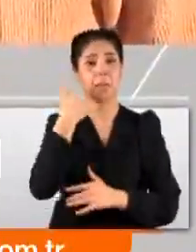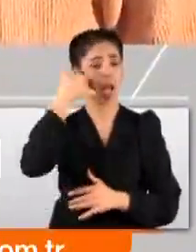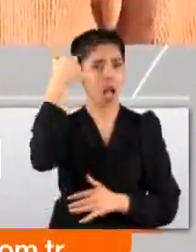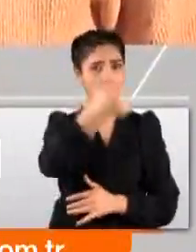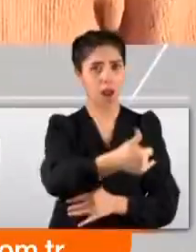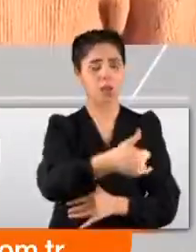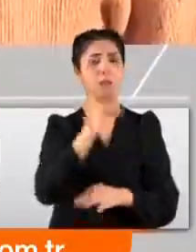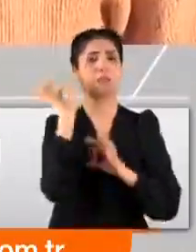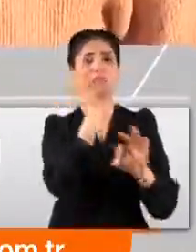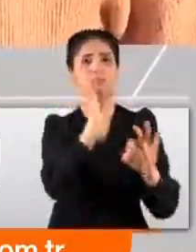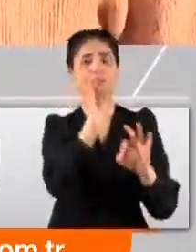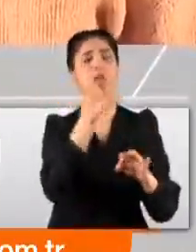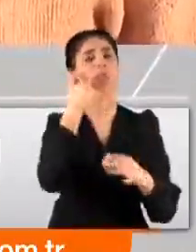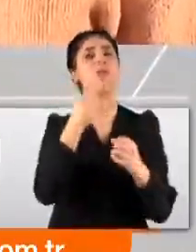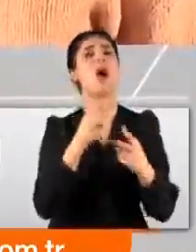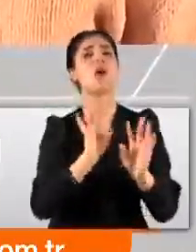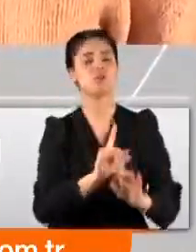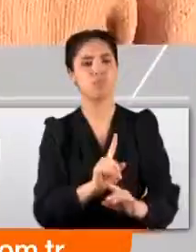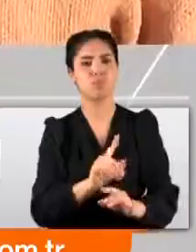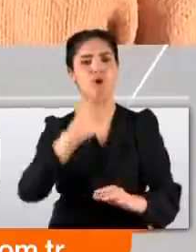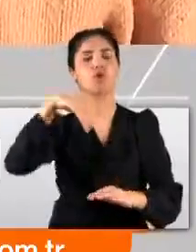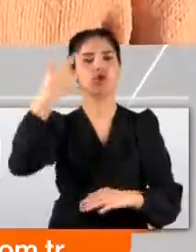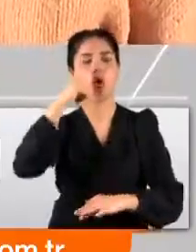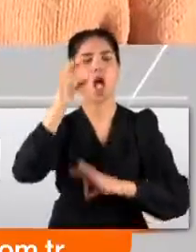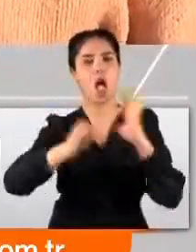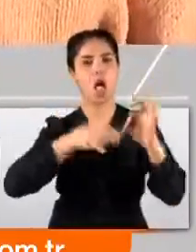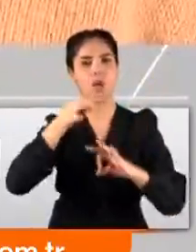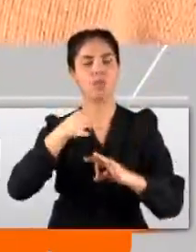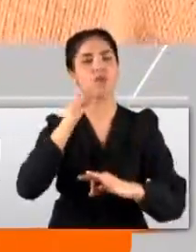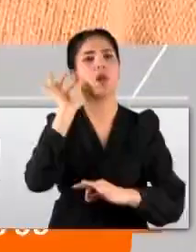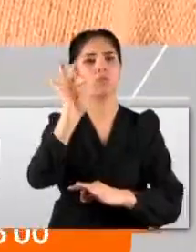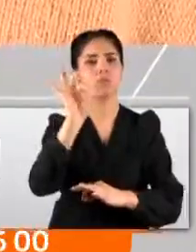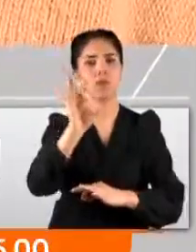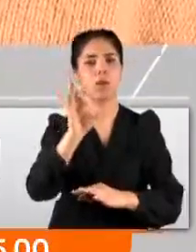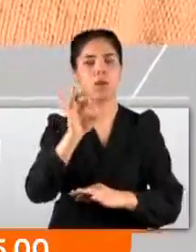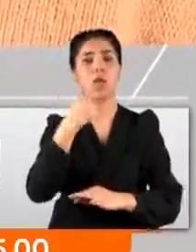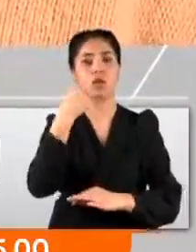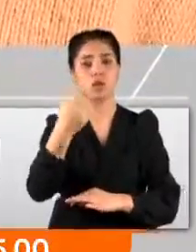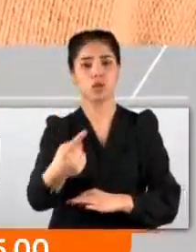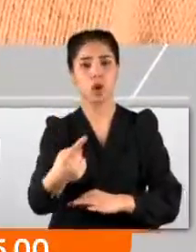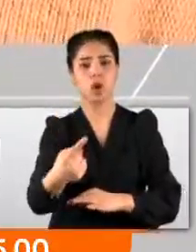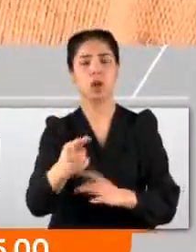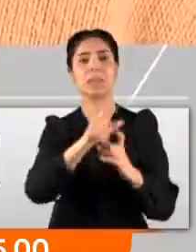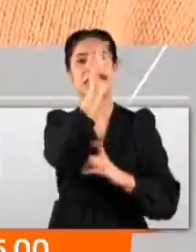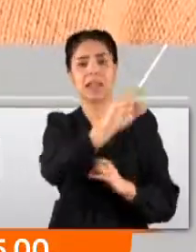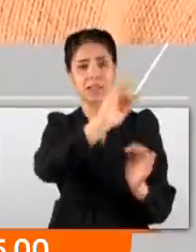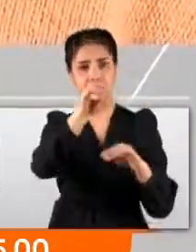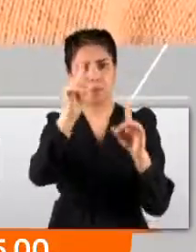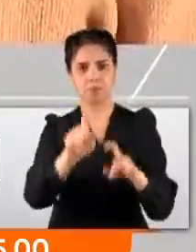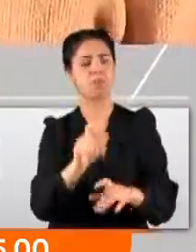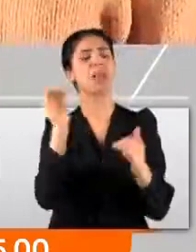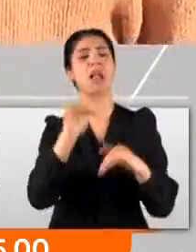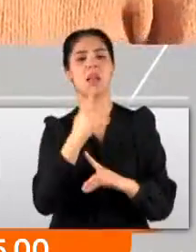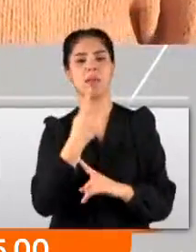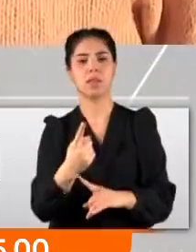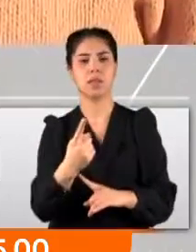aradım. Defalarca aradım ve telefonu açmadı. Sonra amcasının telefonu vardı, onu aradım. Dedim böyle böyle Seyfettin geldi mi? Dedi yok